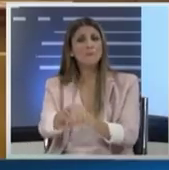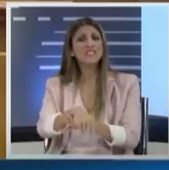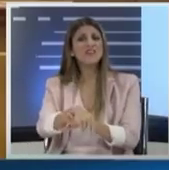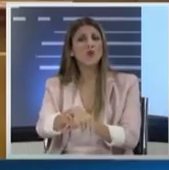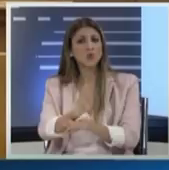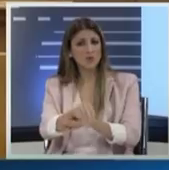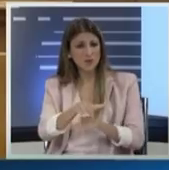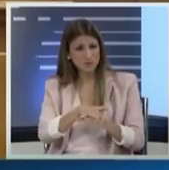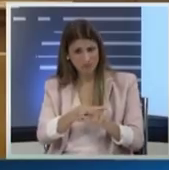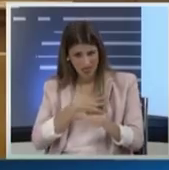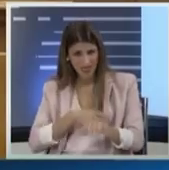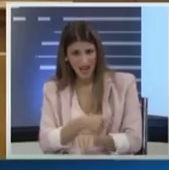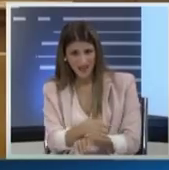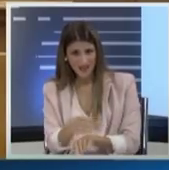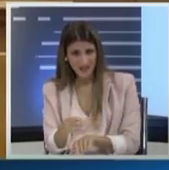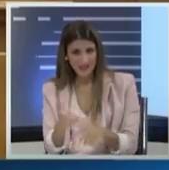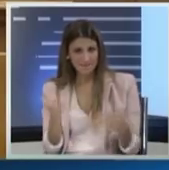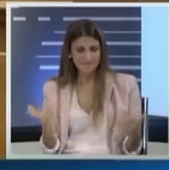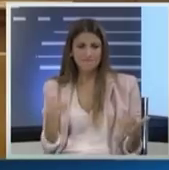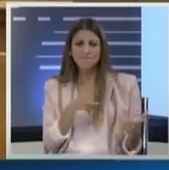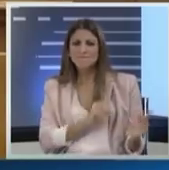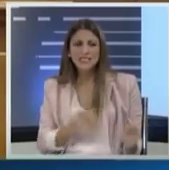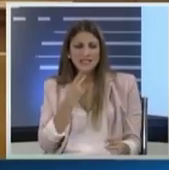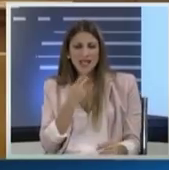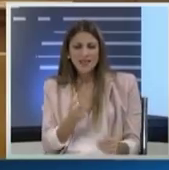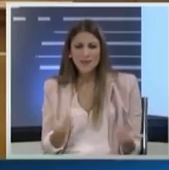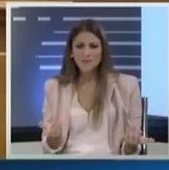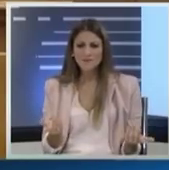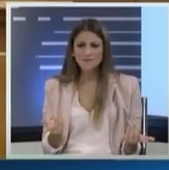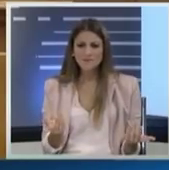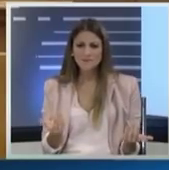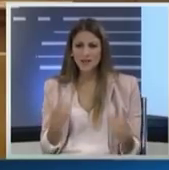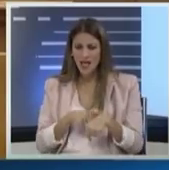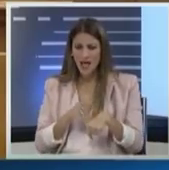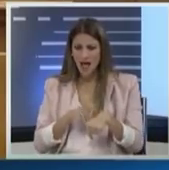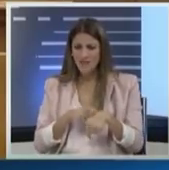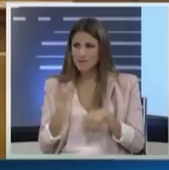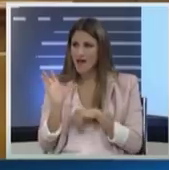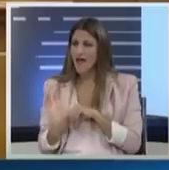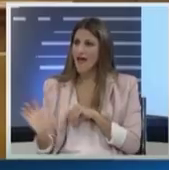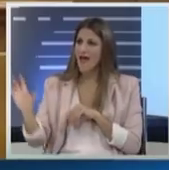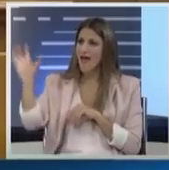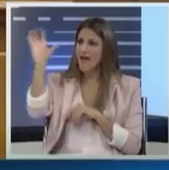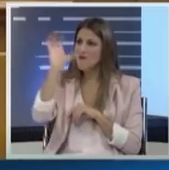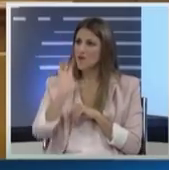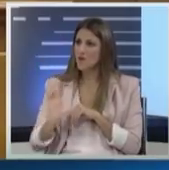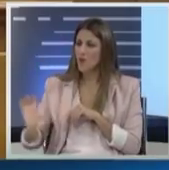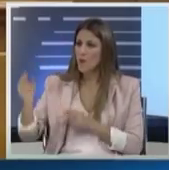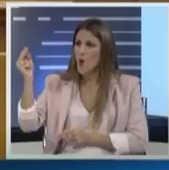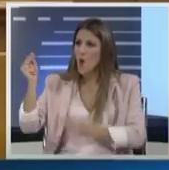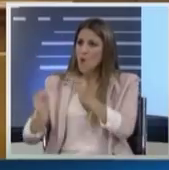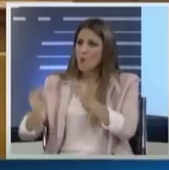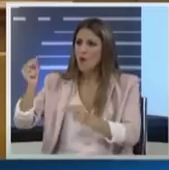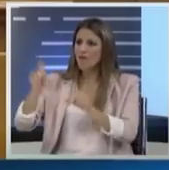πλέον σαφή θέση στο μείζον διακύβευμα σήμερα στην Ευρώπη, στο μείζον διακύβευμα